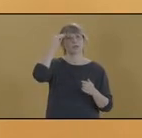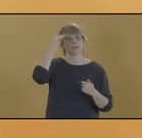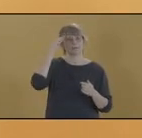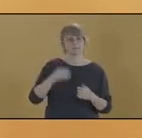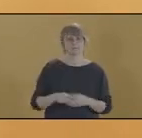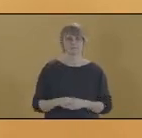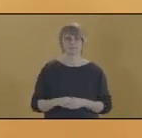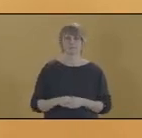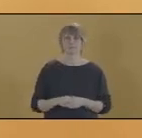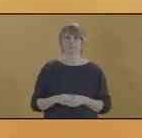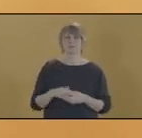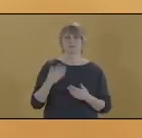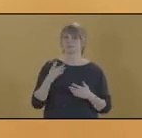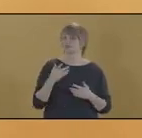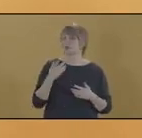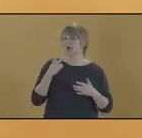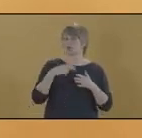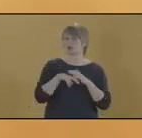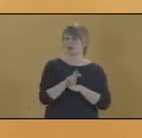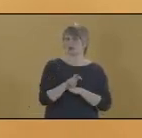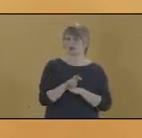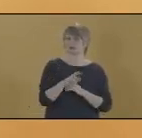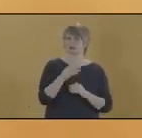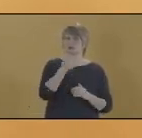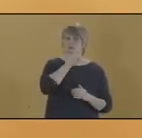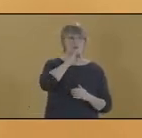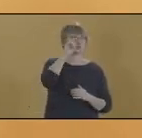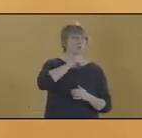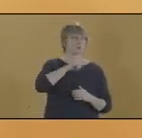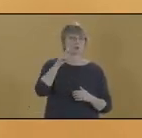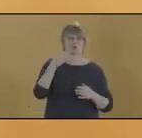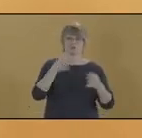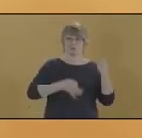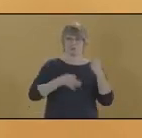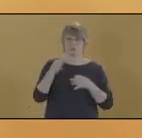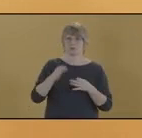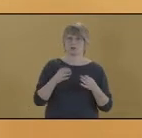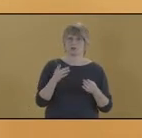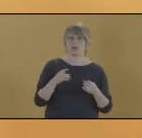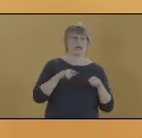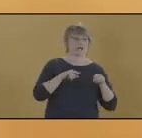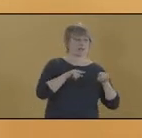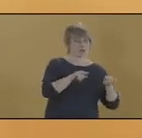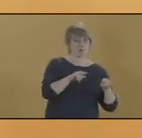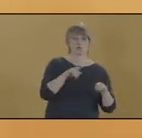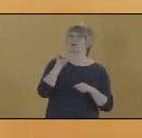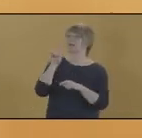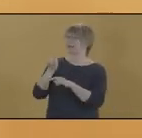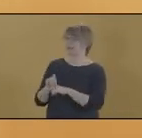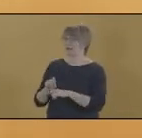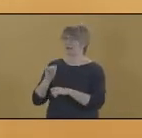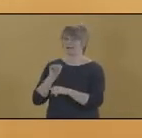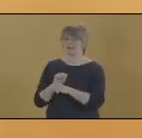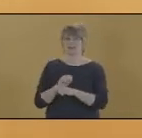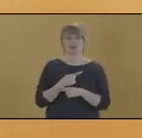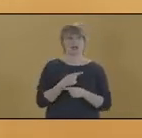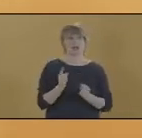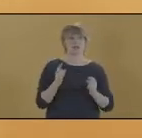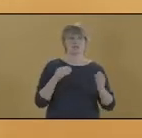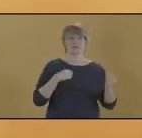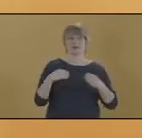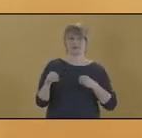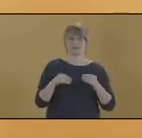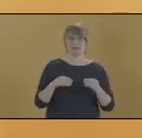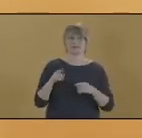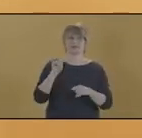das dann ganz gut als Einstieg gilt, wo das dann die Jugendlichen spielen können. Das geht sowohl analog als auch digital. Alle unsere Materialien können